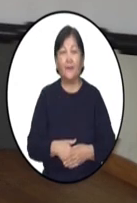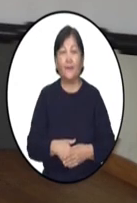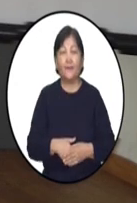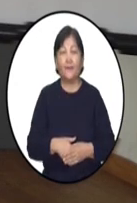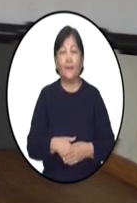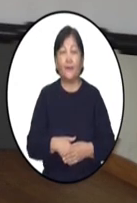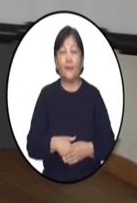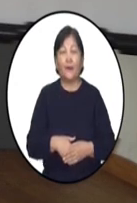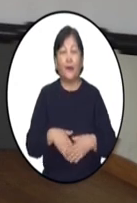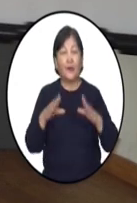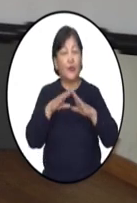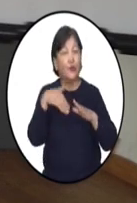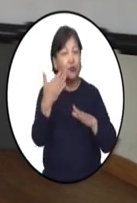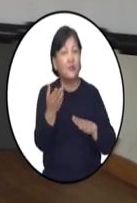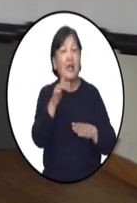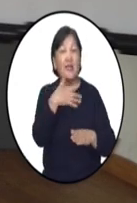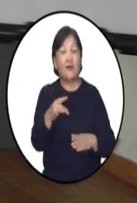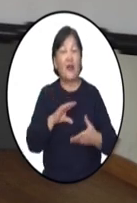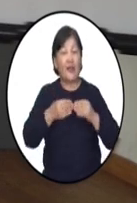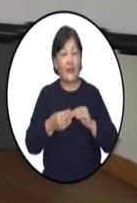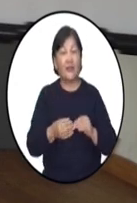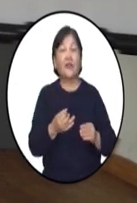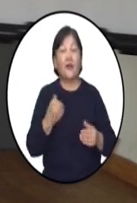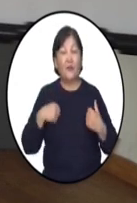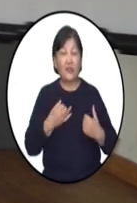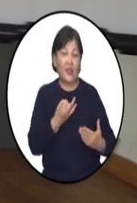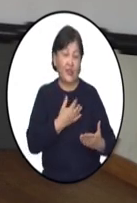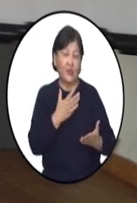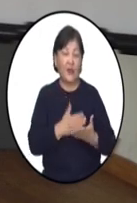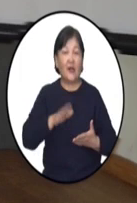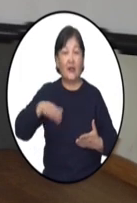хүүхдүүддээ баярлалаа. Өгөгдсөн даалгавруудаа сайн хийнэ